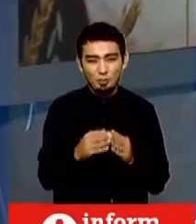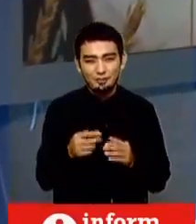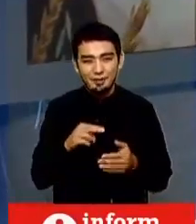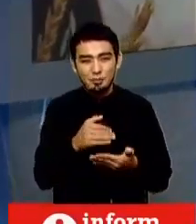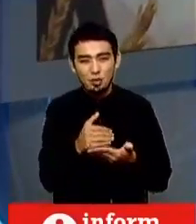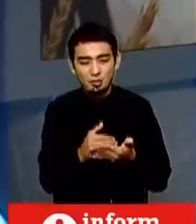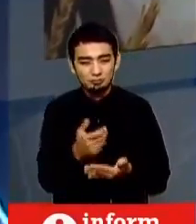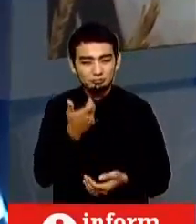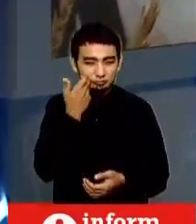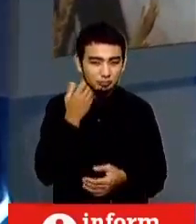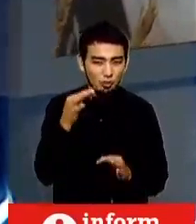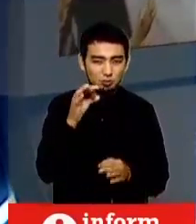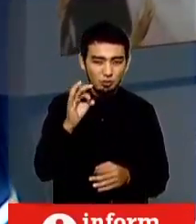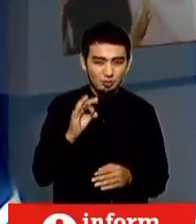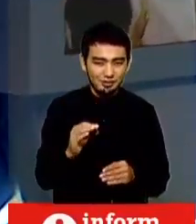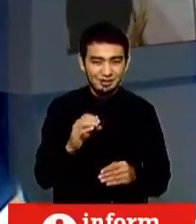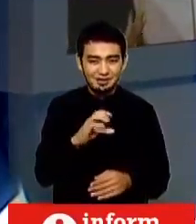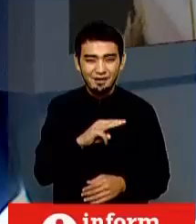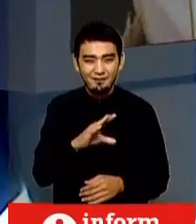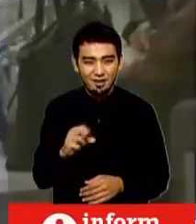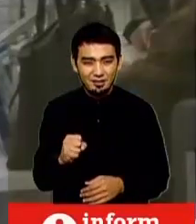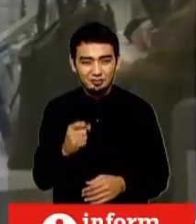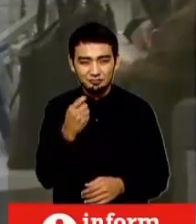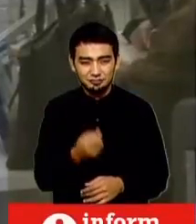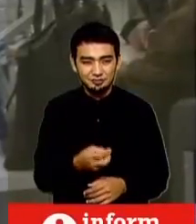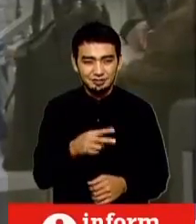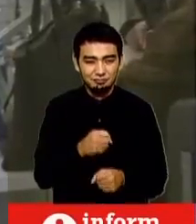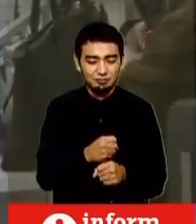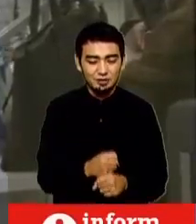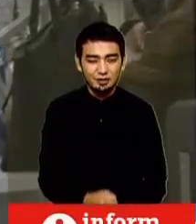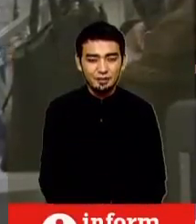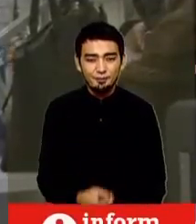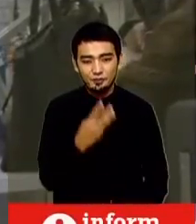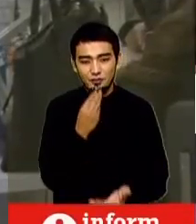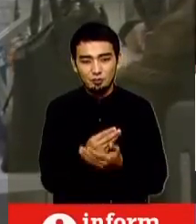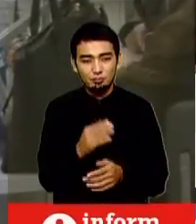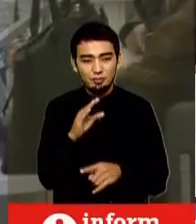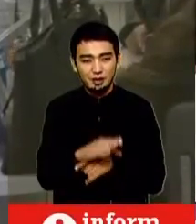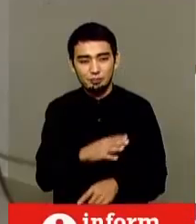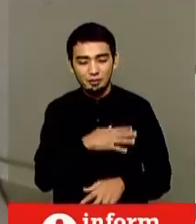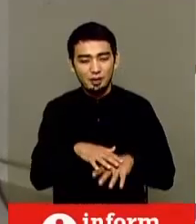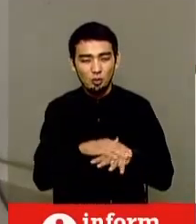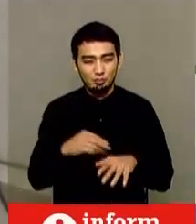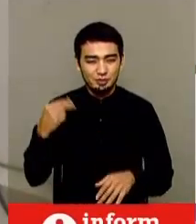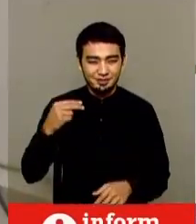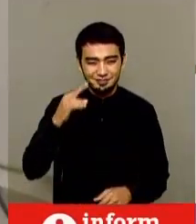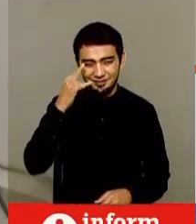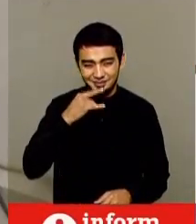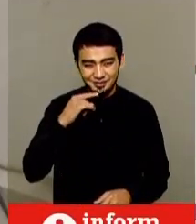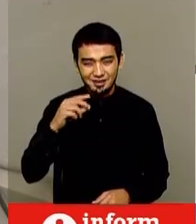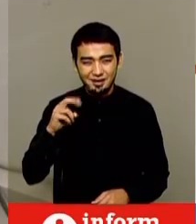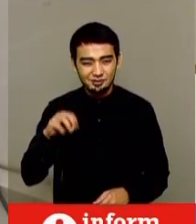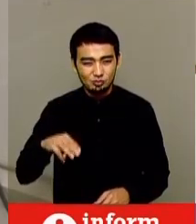с доступными процентными ставками. Напомню, в своем послании народу президент Казахстана